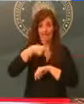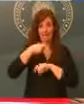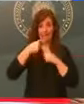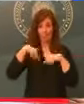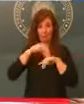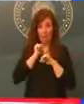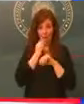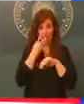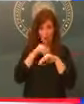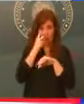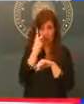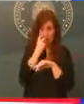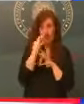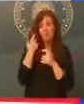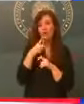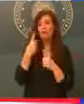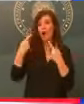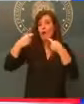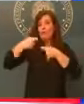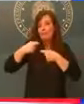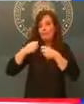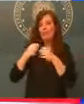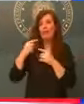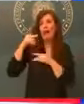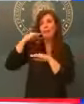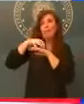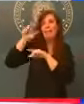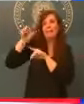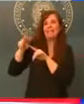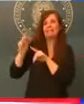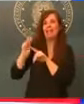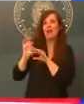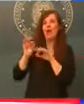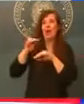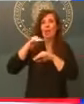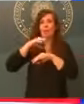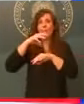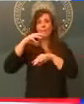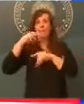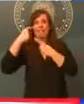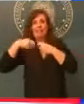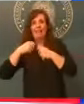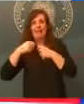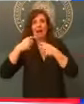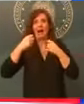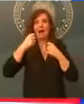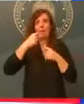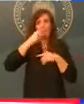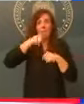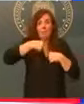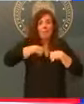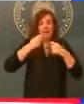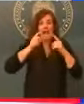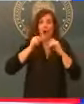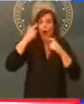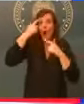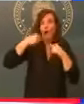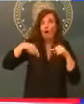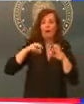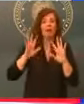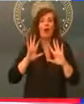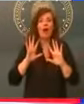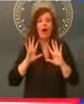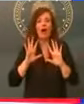Zolina non è del presidente del consiglio non è del governo è una sfida che dobbiamo vincere insieme con dirigenti